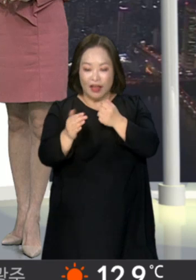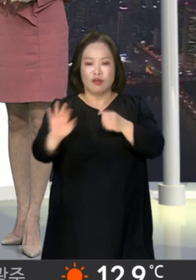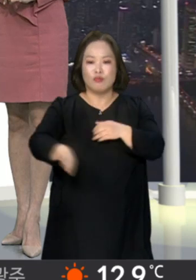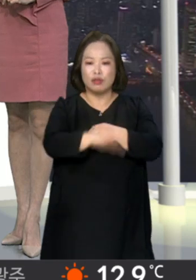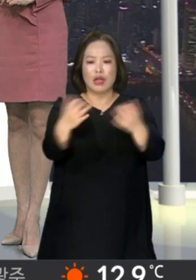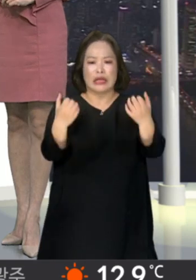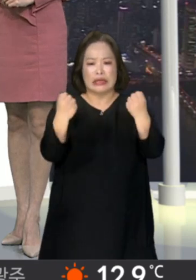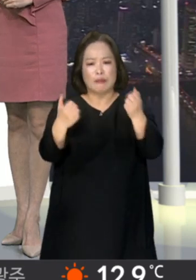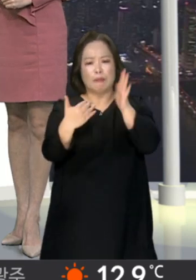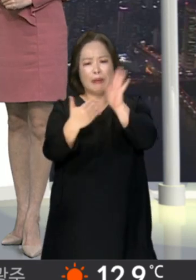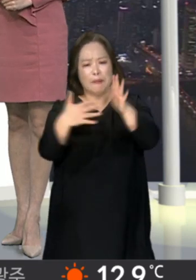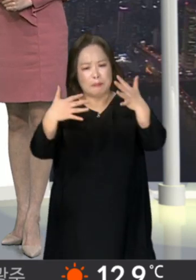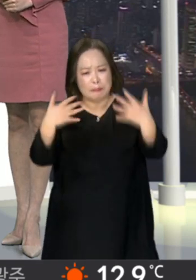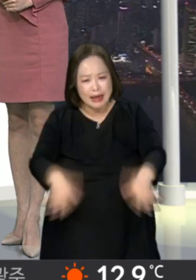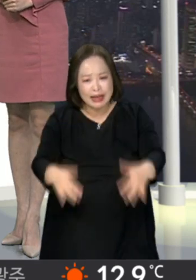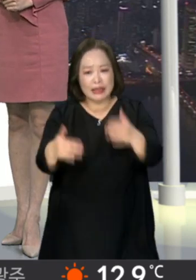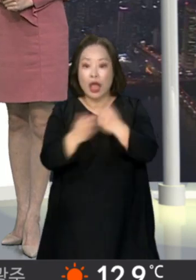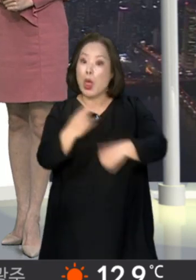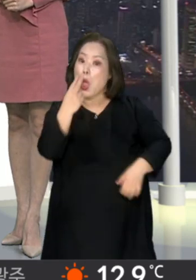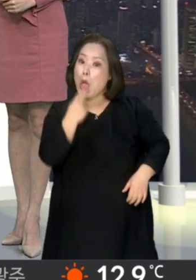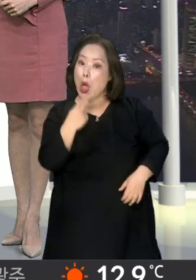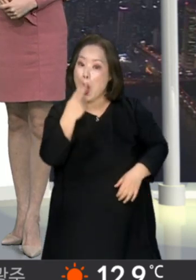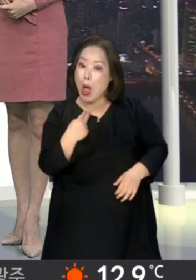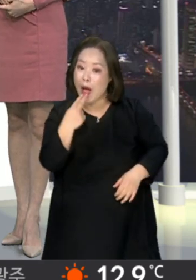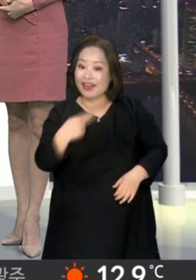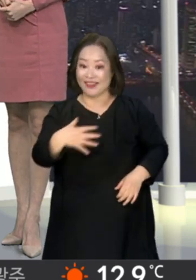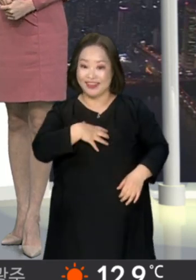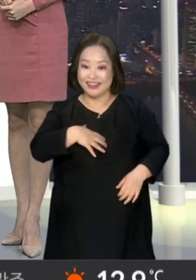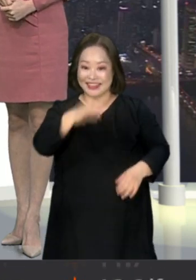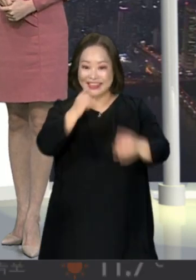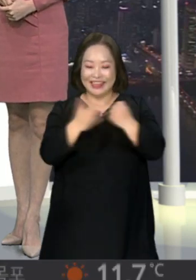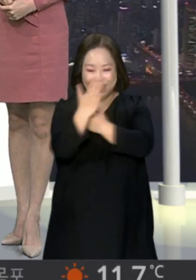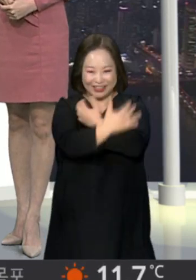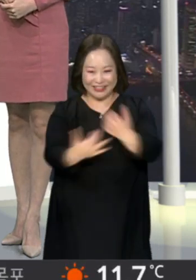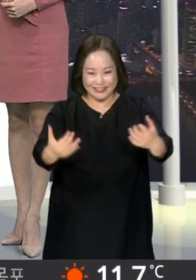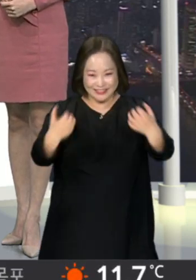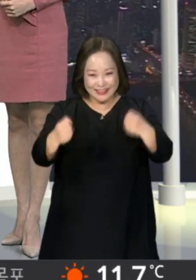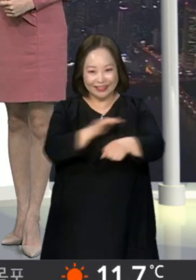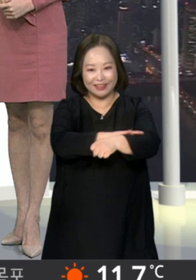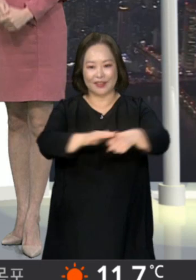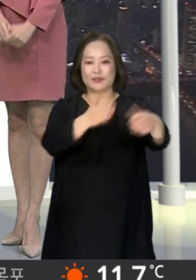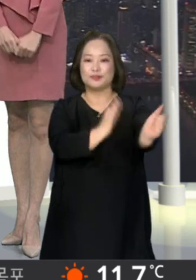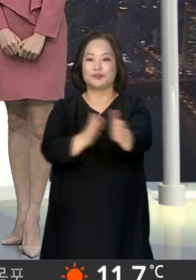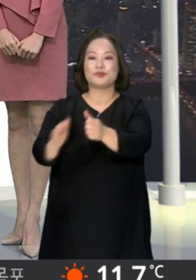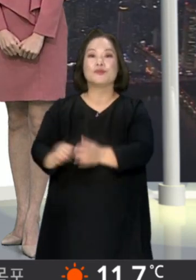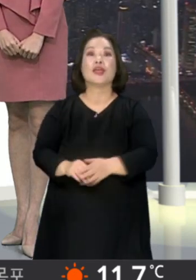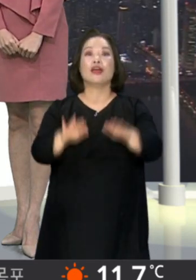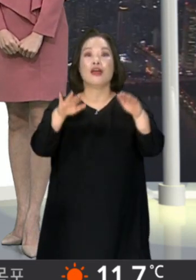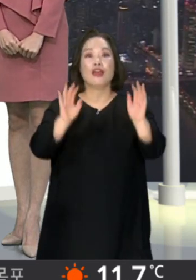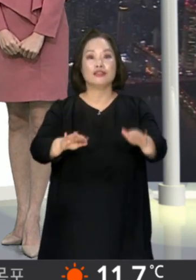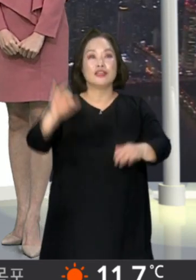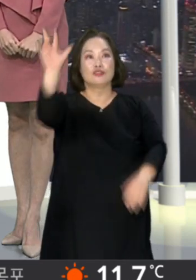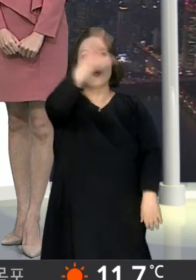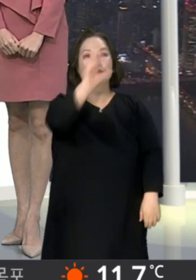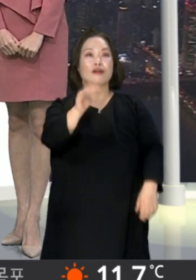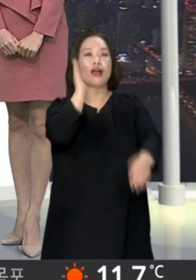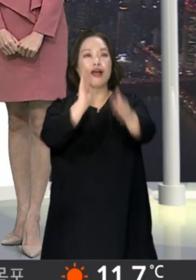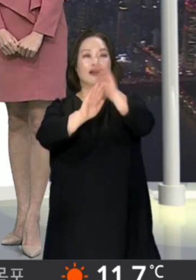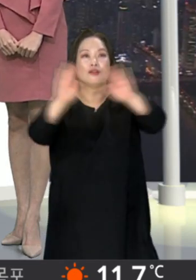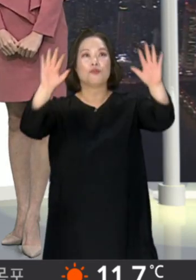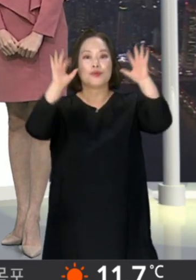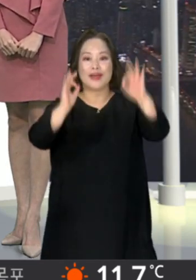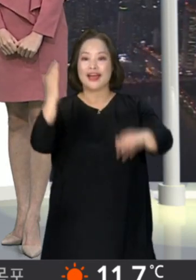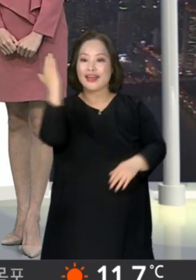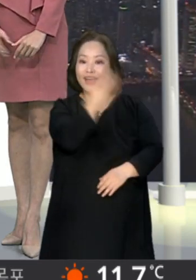면역력이 떨어지고 감기에 걸릴 가능성도 커지니까요. 건강관리 잘해주시기 바랍니다. 지금은 전국에서 맑은